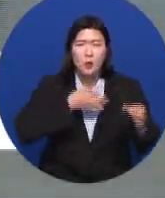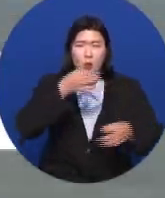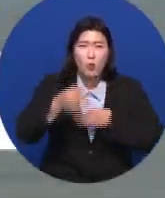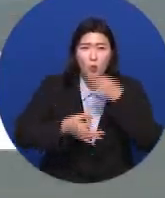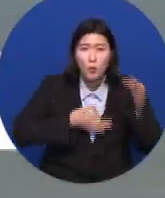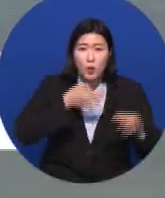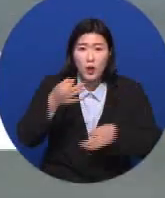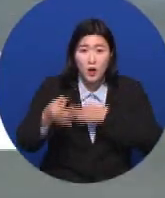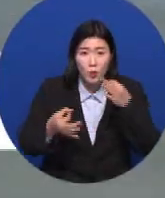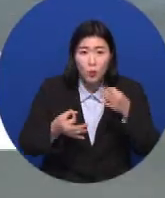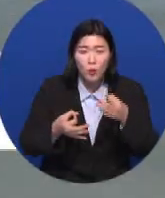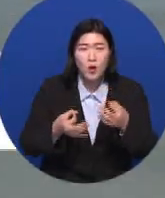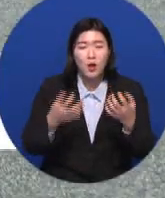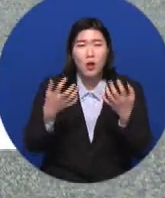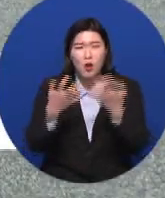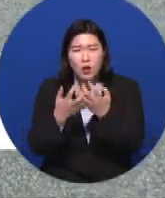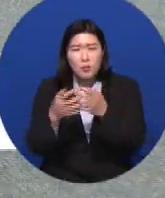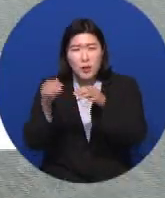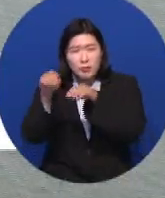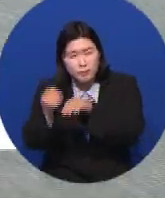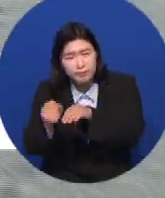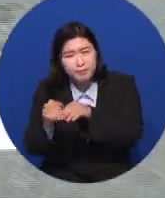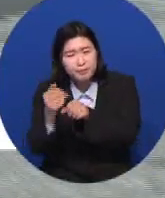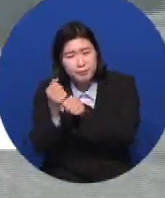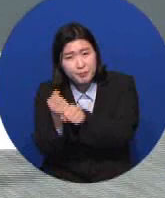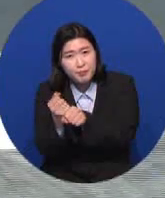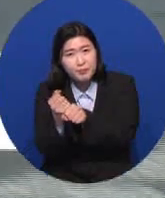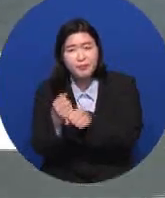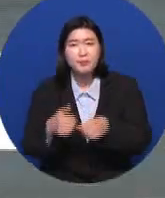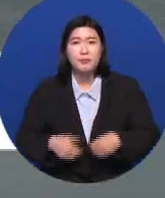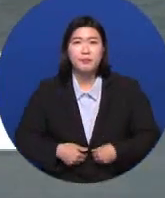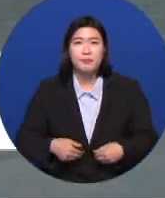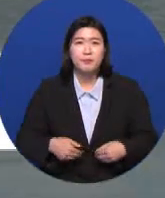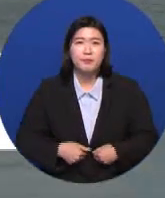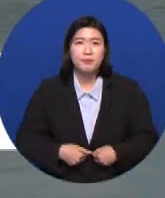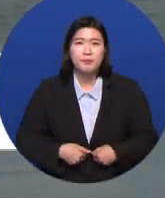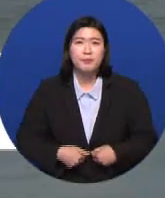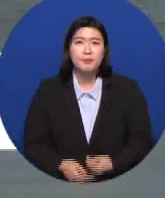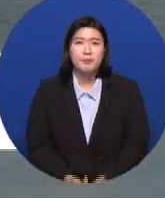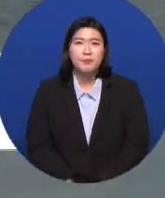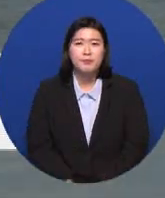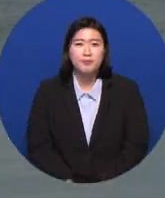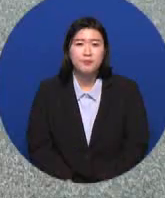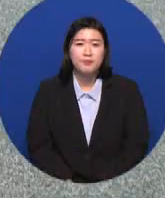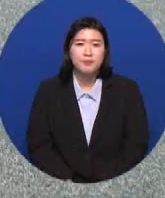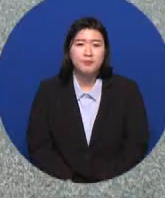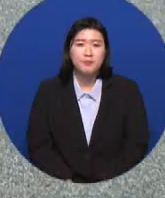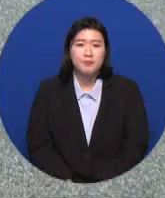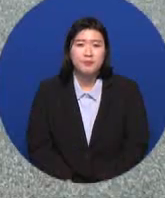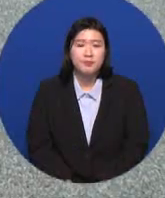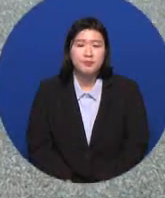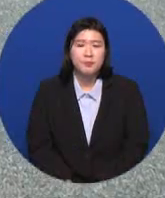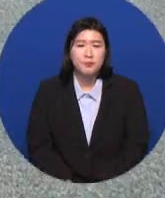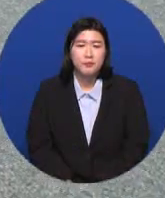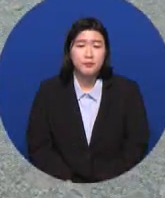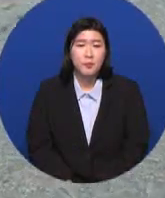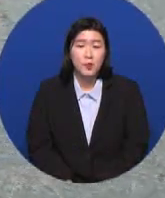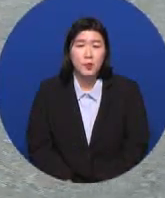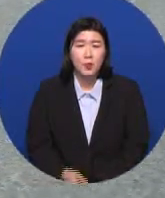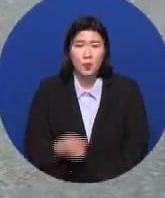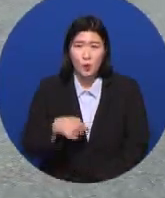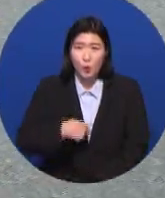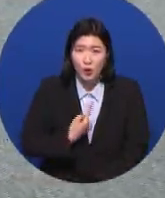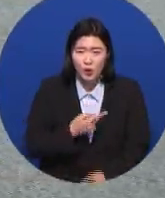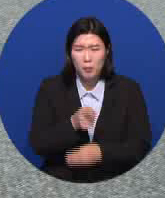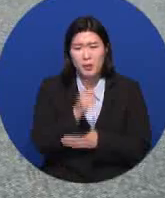요청한 뒤 얼음에 기댄체 움직임을 줄여 체온이 떨어지지 않도록 하는게 안전합니다 또 만약을 대비해